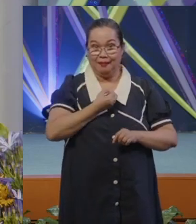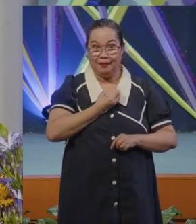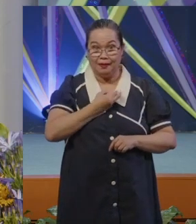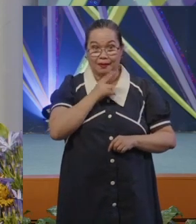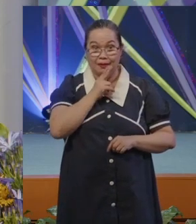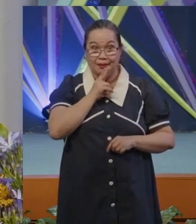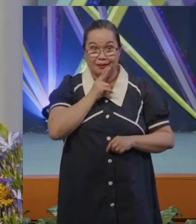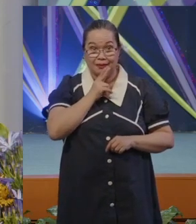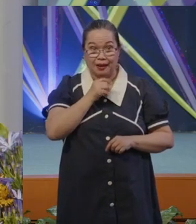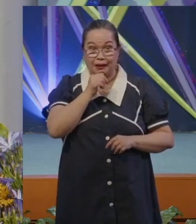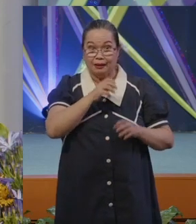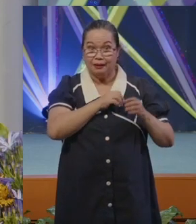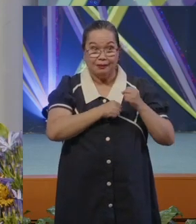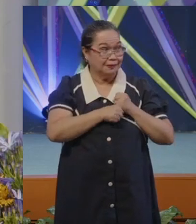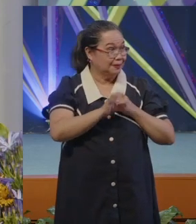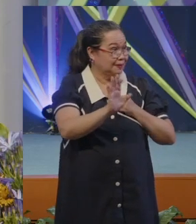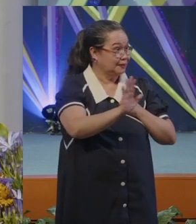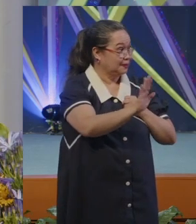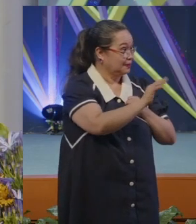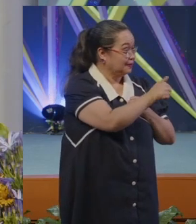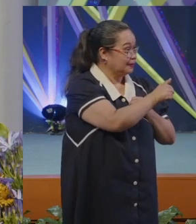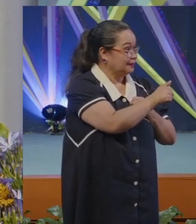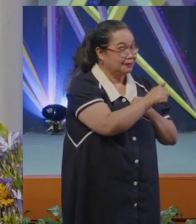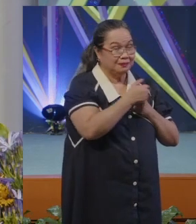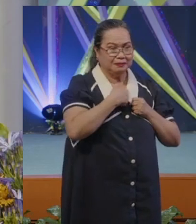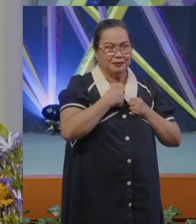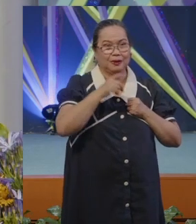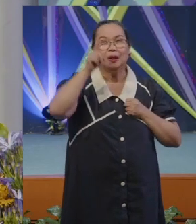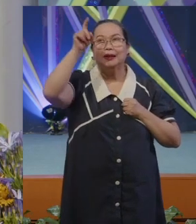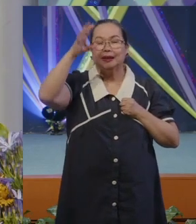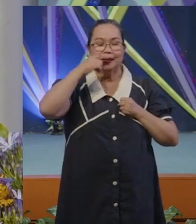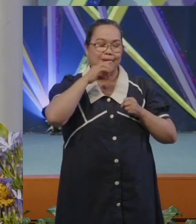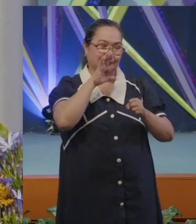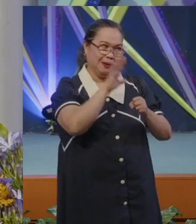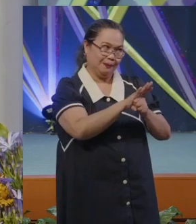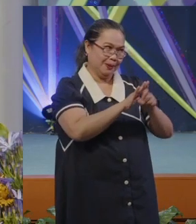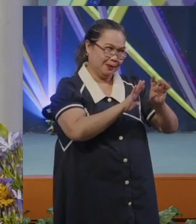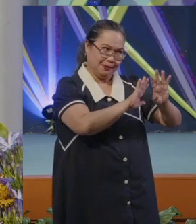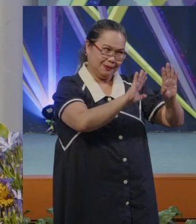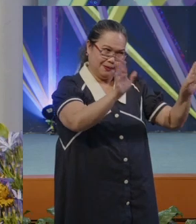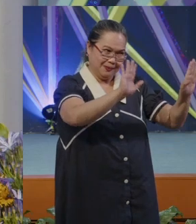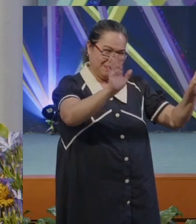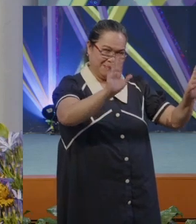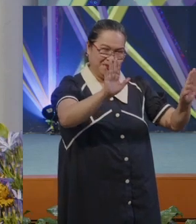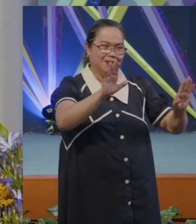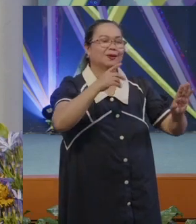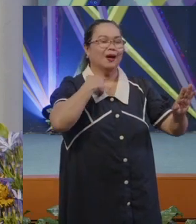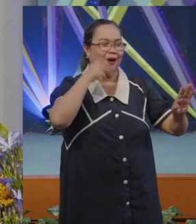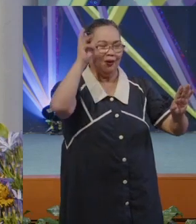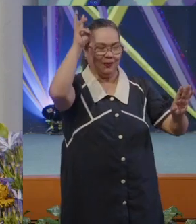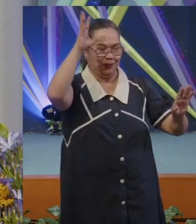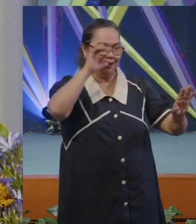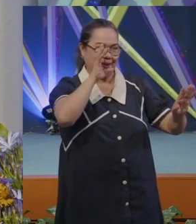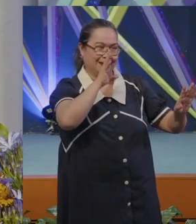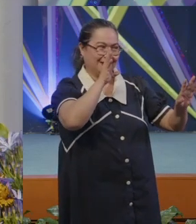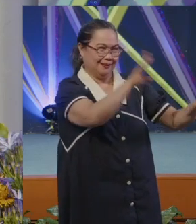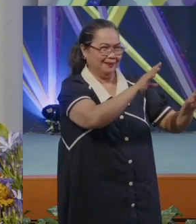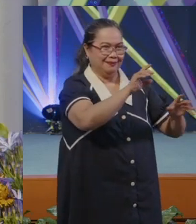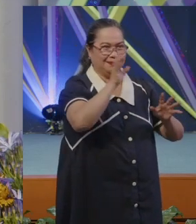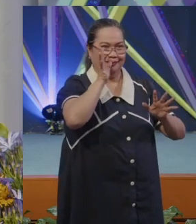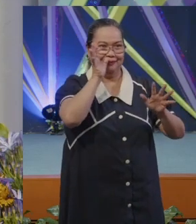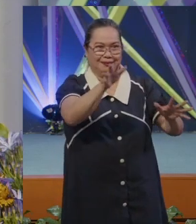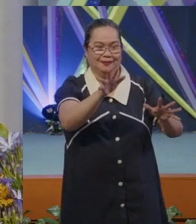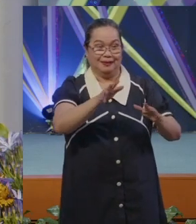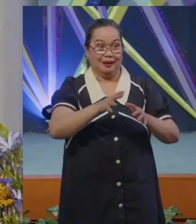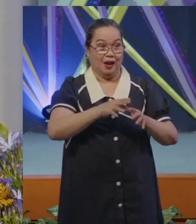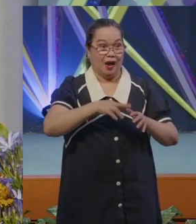walang kumpiyansa sa inyong sarili? I will never leave you nor forsake you. Si Joshua, kasama siya dun sa 12